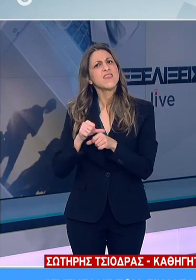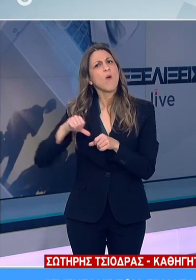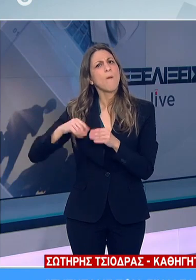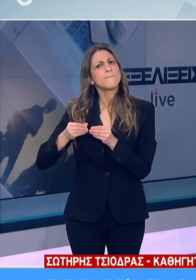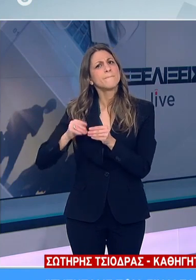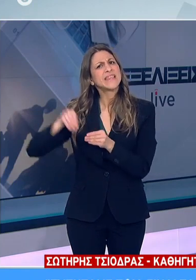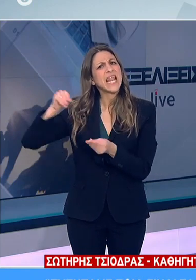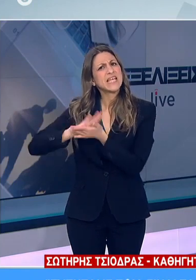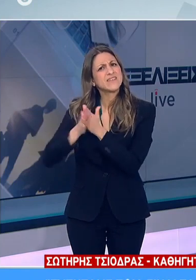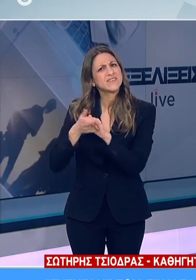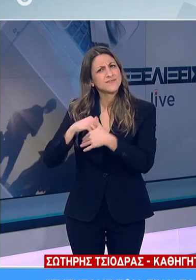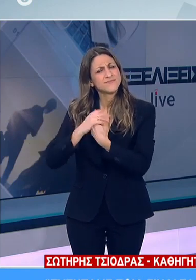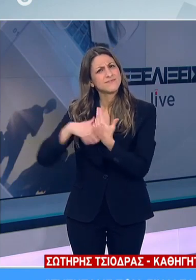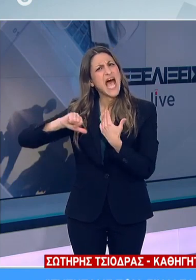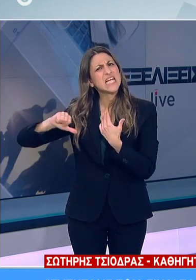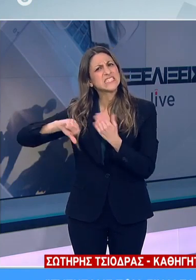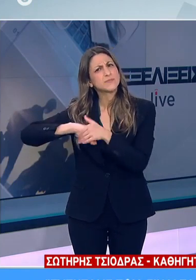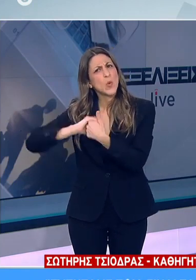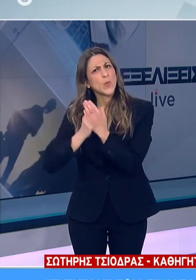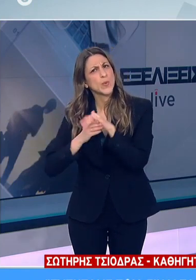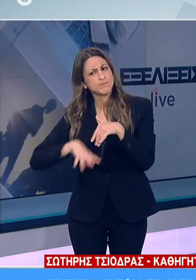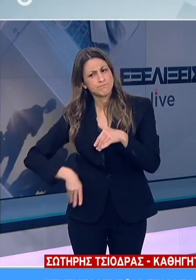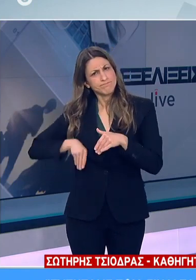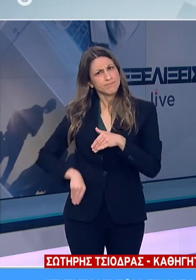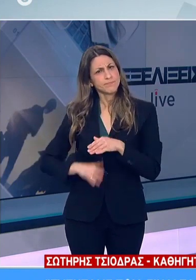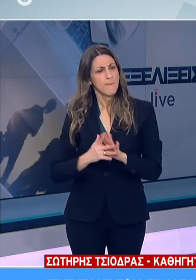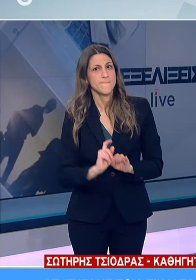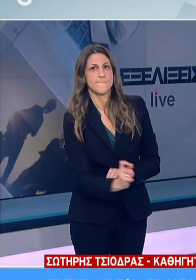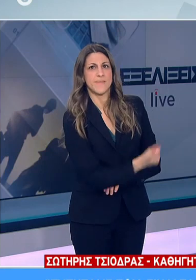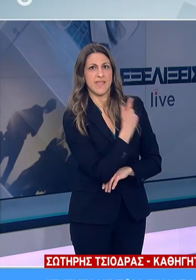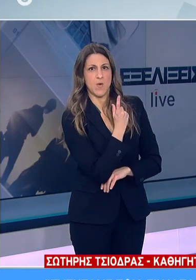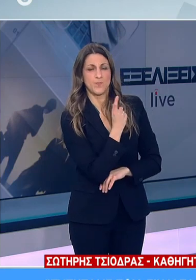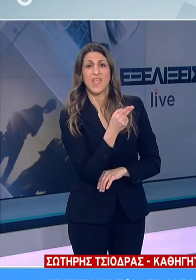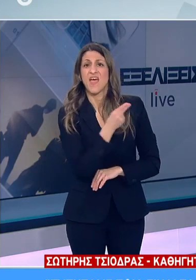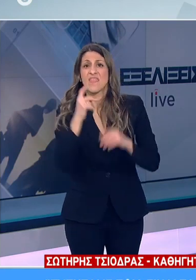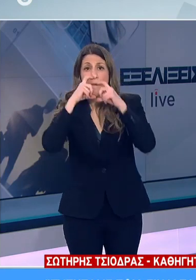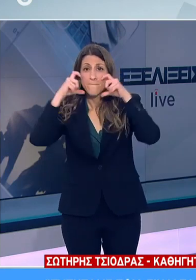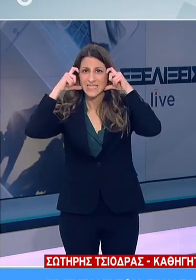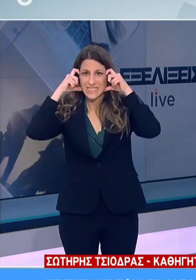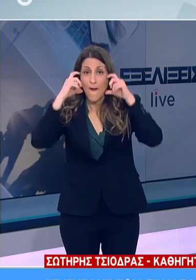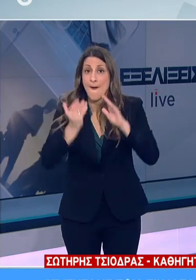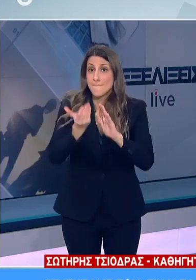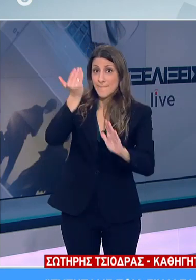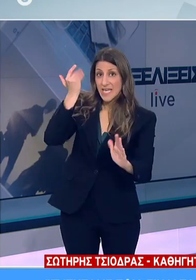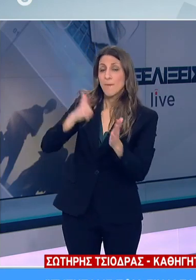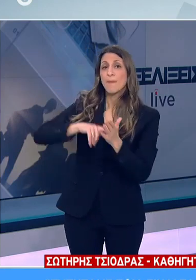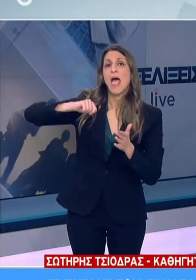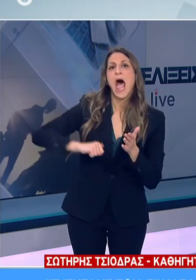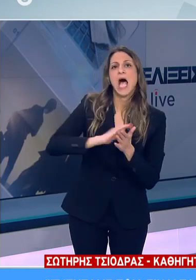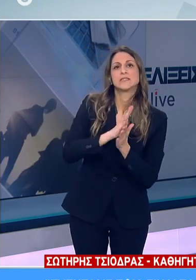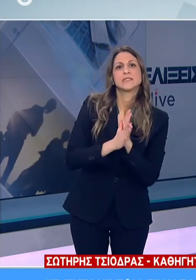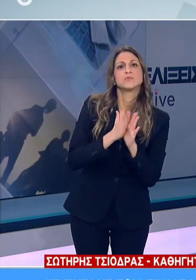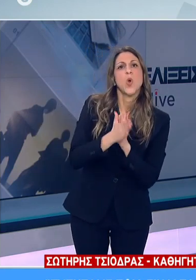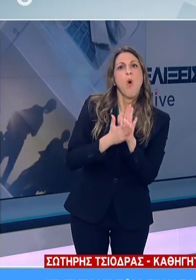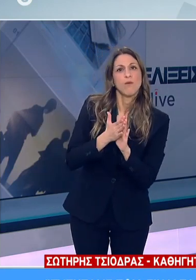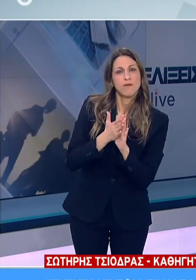μας. Είναι αδύνατο να διανοηθώ, και το λέει και το Ευρωπαϊκό CDC, να χρησιμοποιεί κανείς μάσκα χωρίς να έχει βάλει πρώτα αντισηπτικό στα χέρια του. Ή να την βγάζει χωρίς